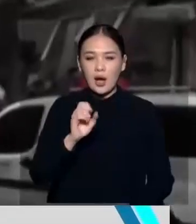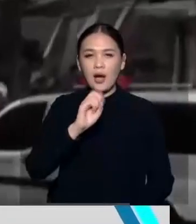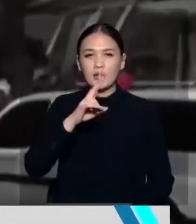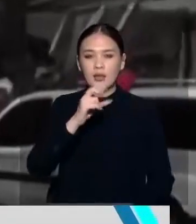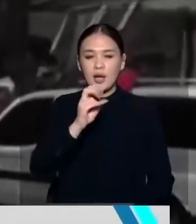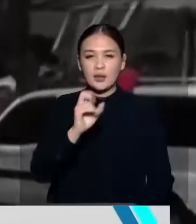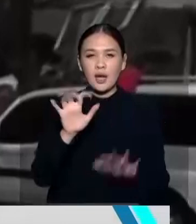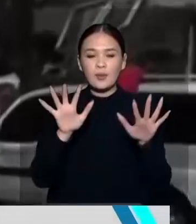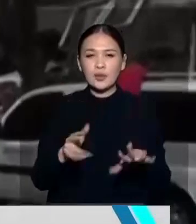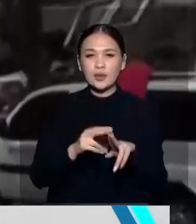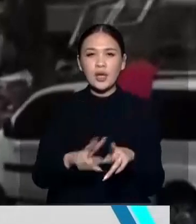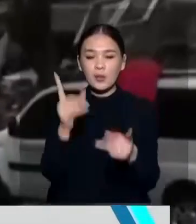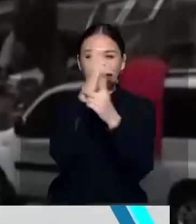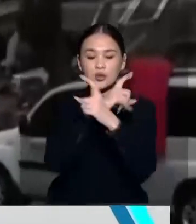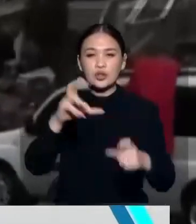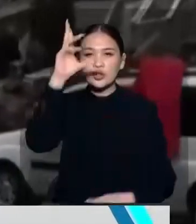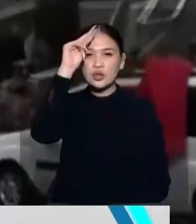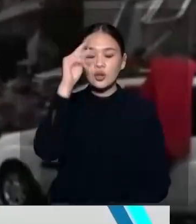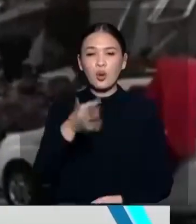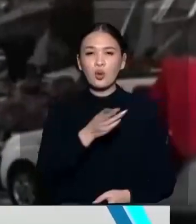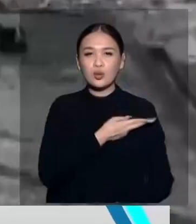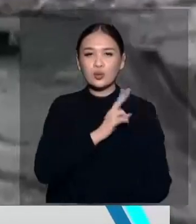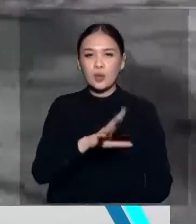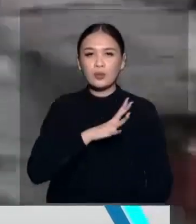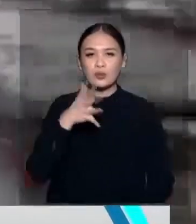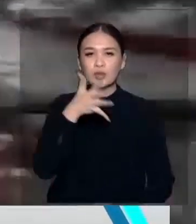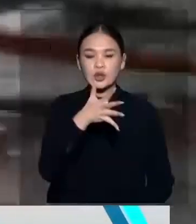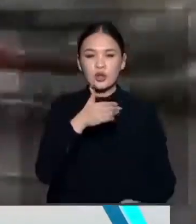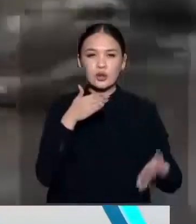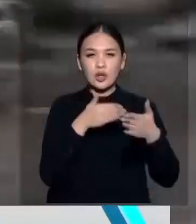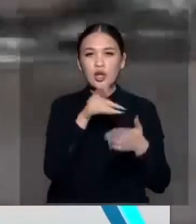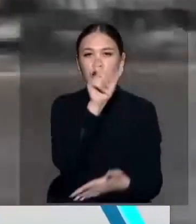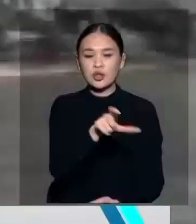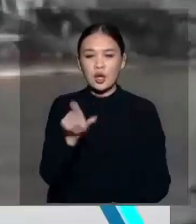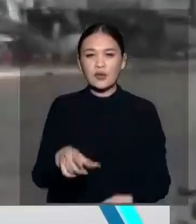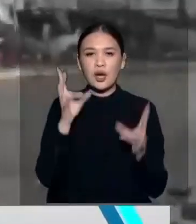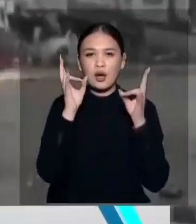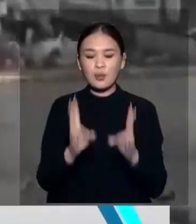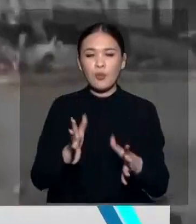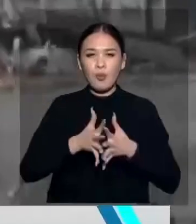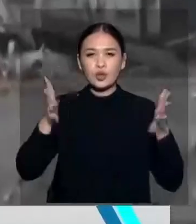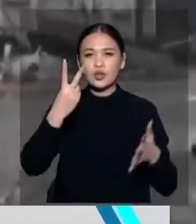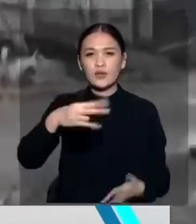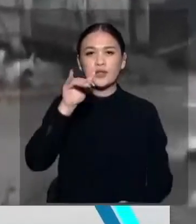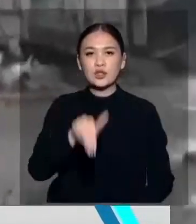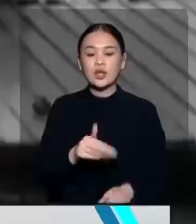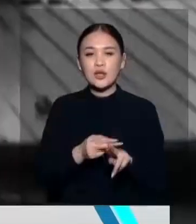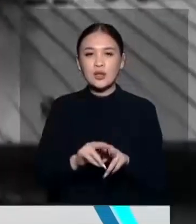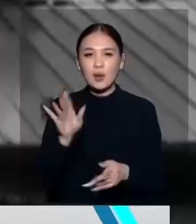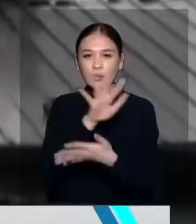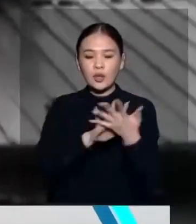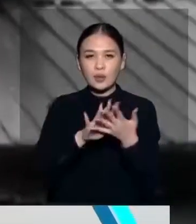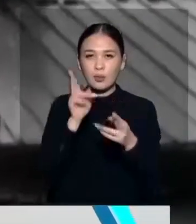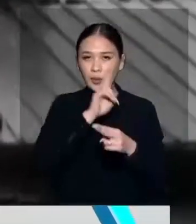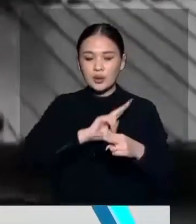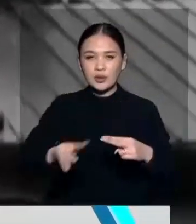адони по официальным данным на сегодня число погибших достигло 5000 человек раненых больше 20 тысяч количество без вести